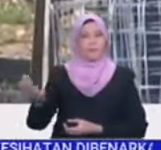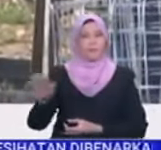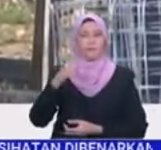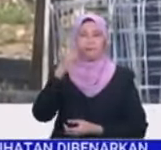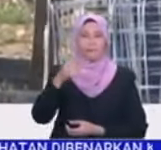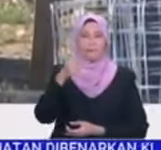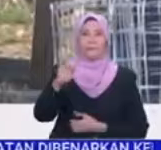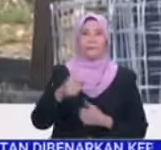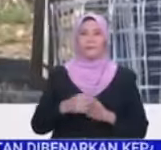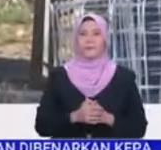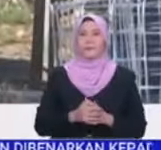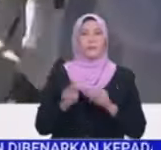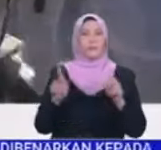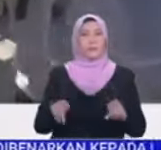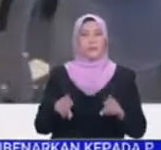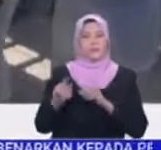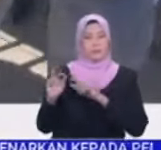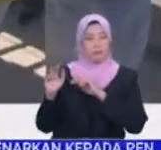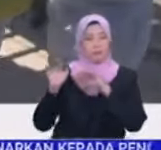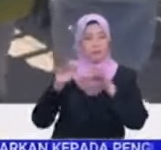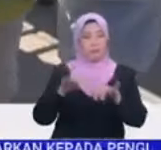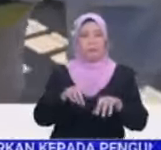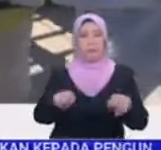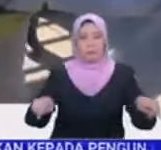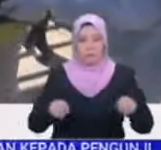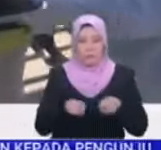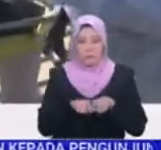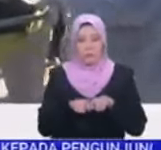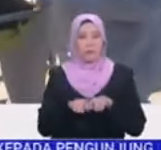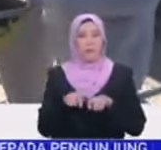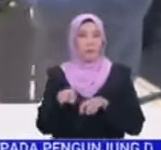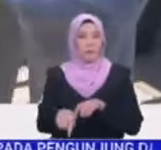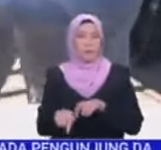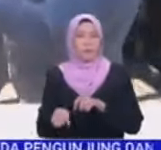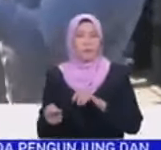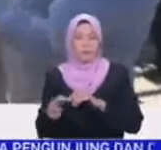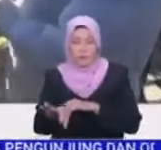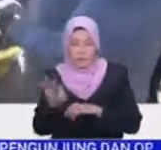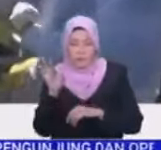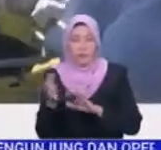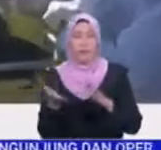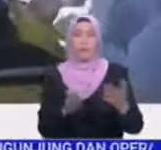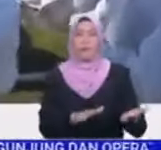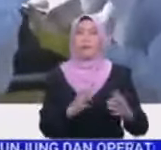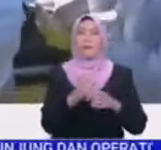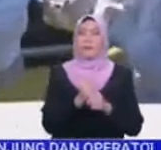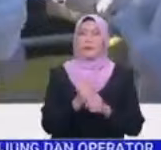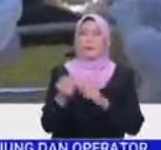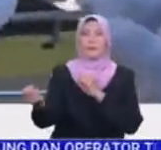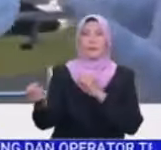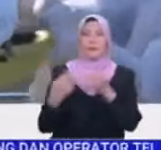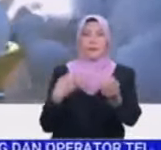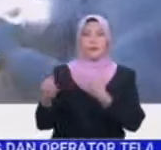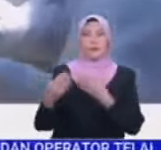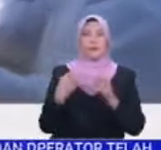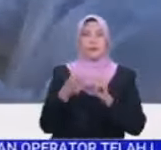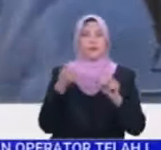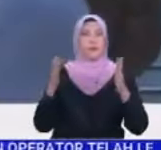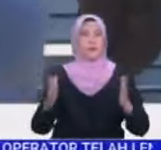berkata, pihaknya terus ke lokasi penemuan mayat tersebut selepas mendapat maklumat daripada orang awam.